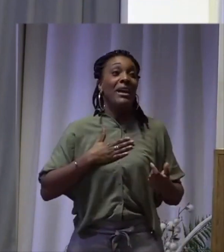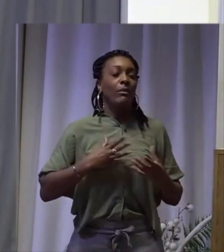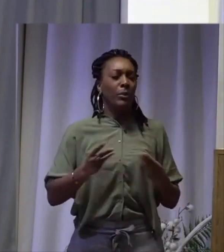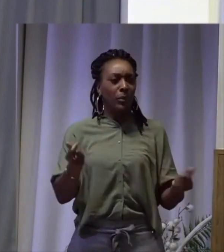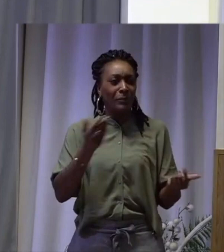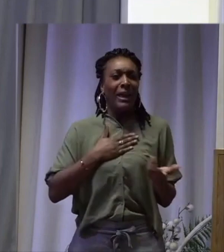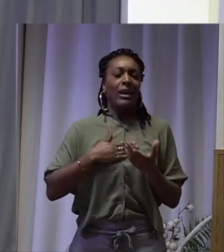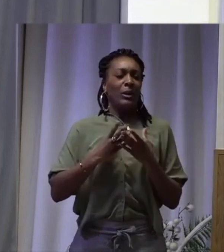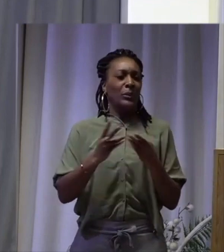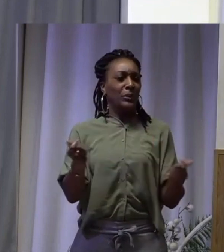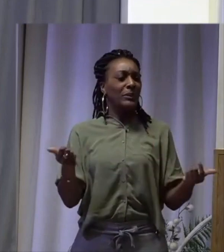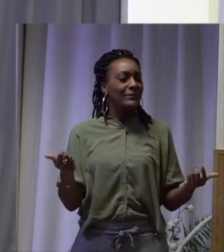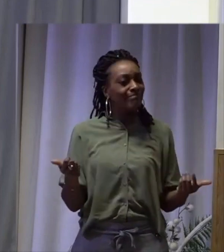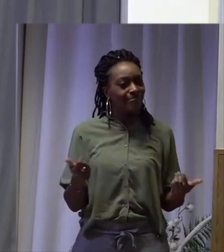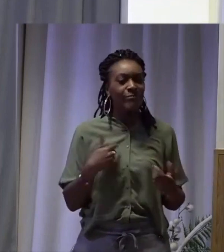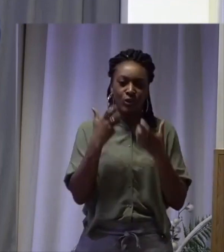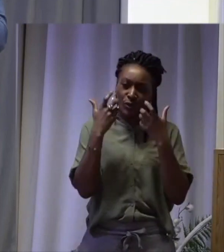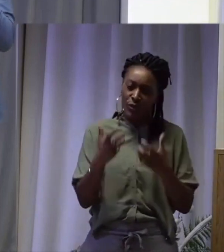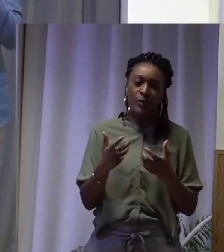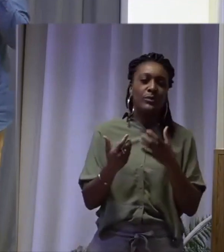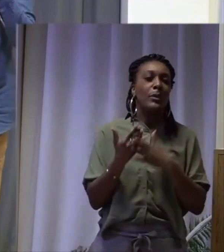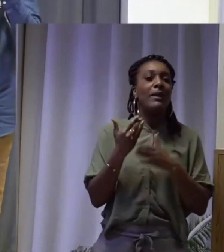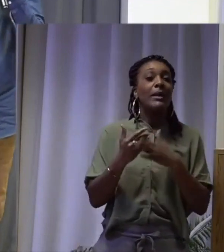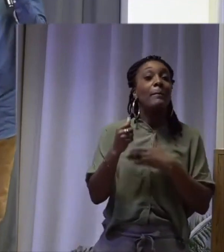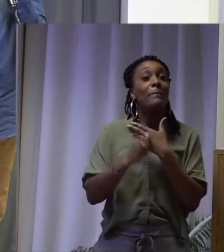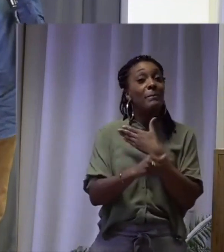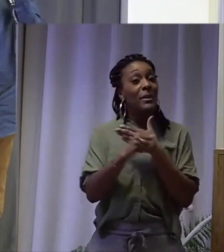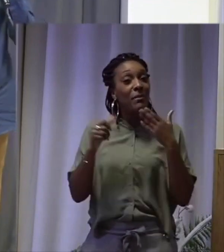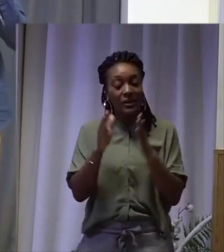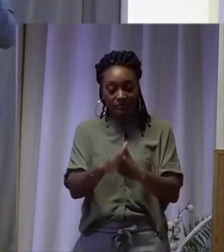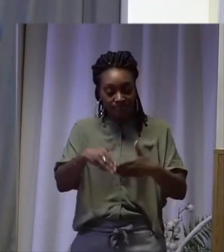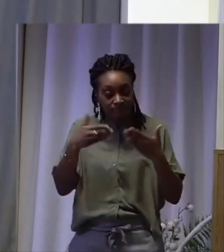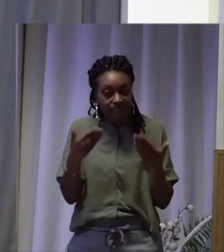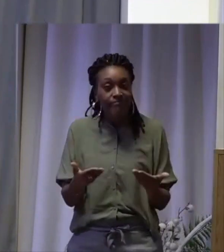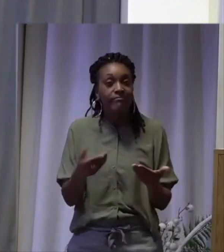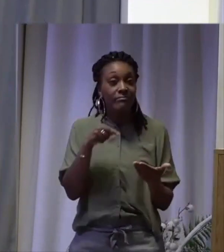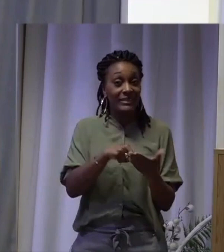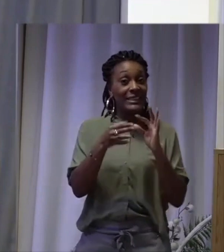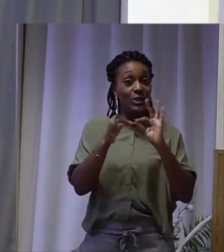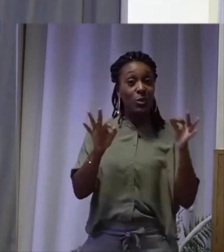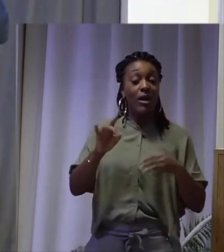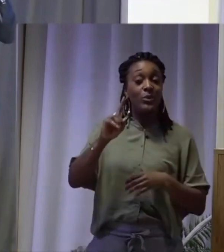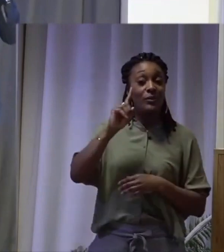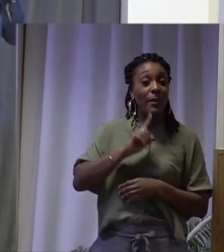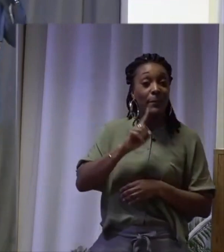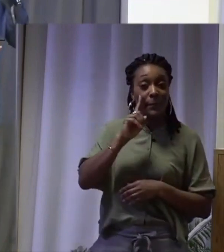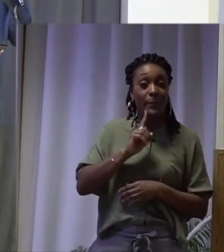J'aimerais juste prendre ce texte ce matin dans les Écritures. C'est l'histoire d'une femme